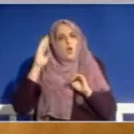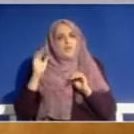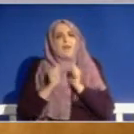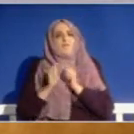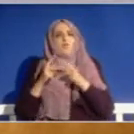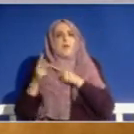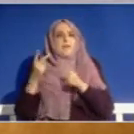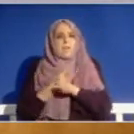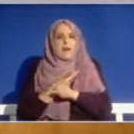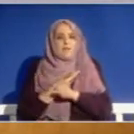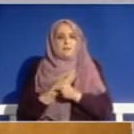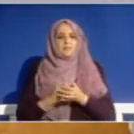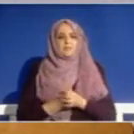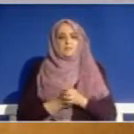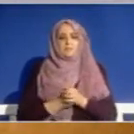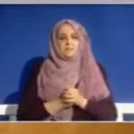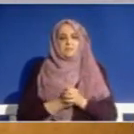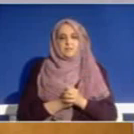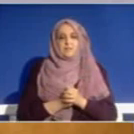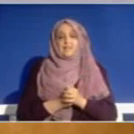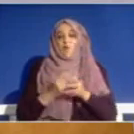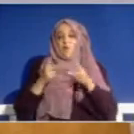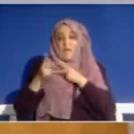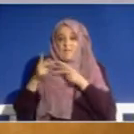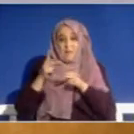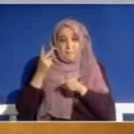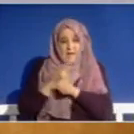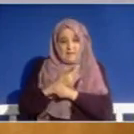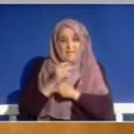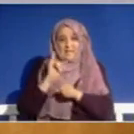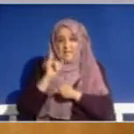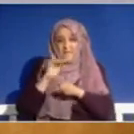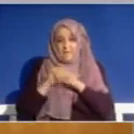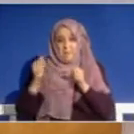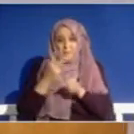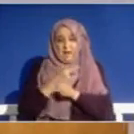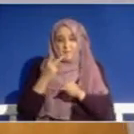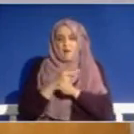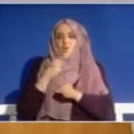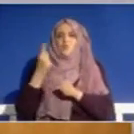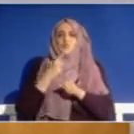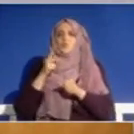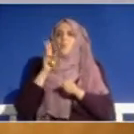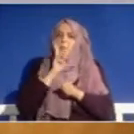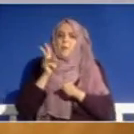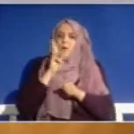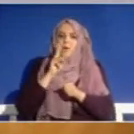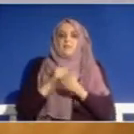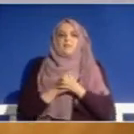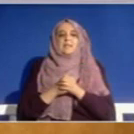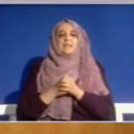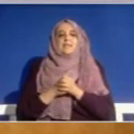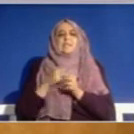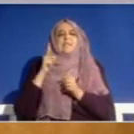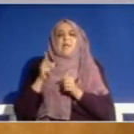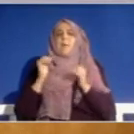لطيف. يعني الجار هذا المؤذي الذي يؤذي جيرانه ولا يسلمون من شره، هذا الجار